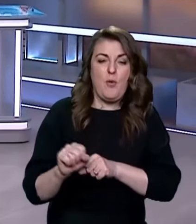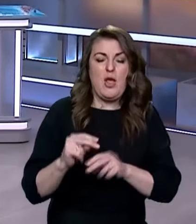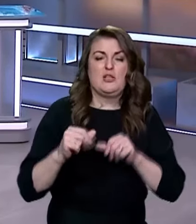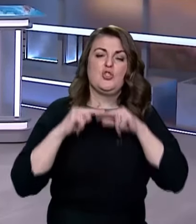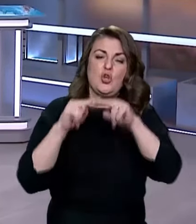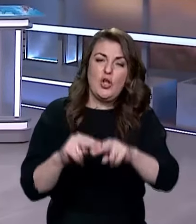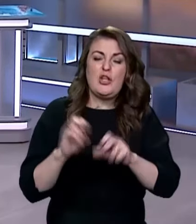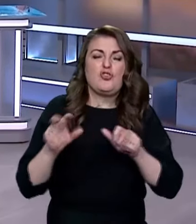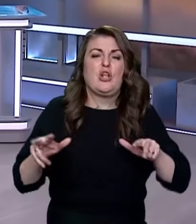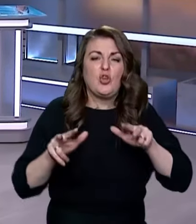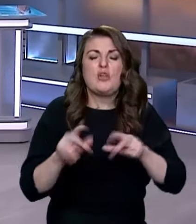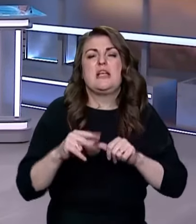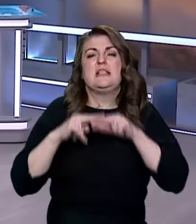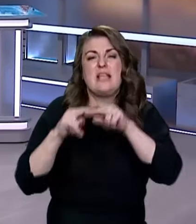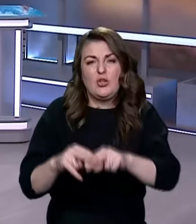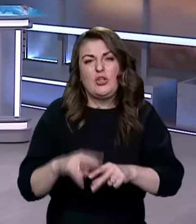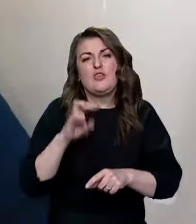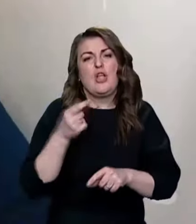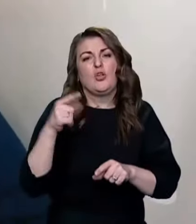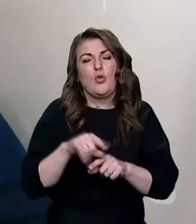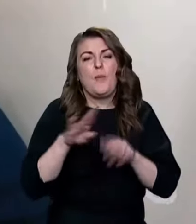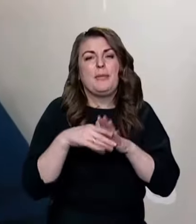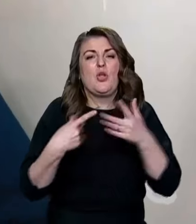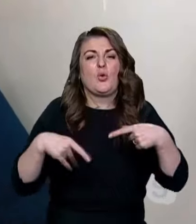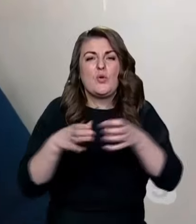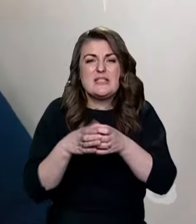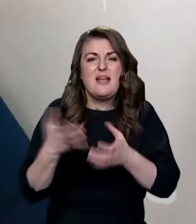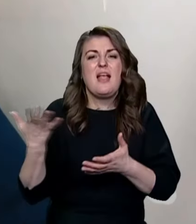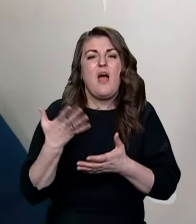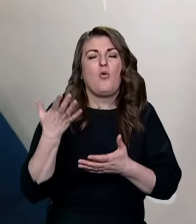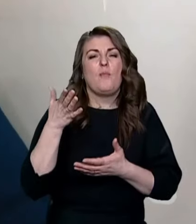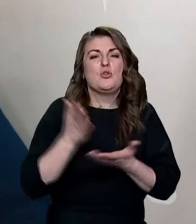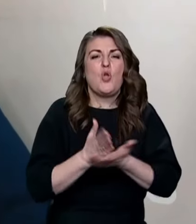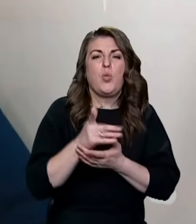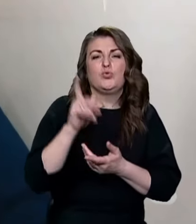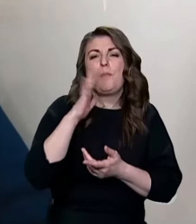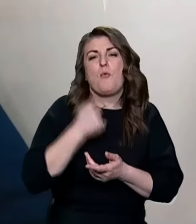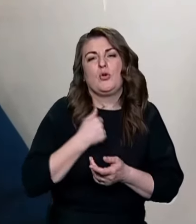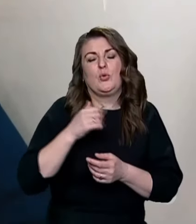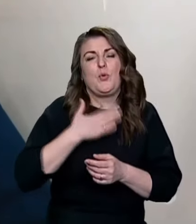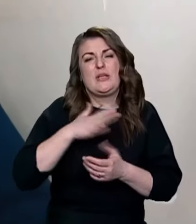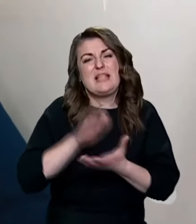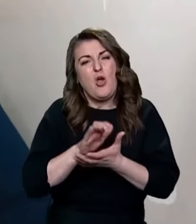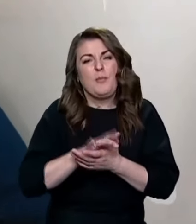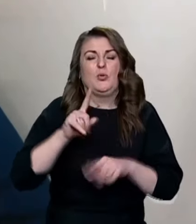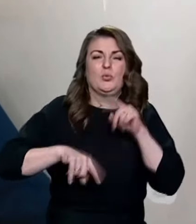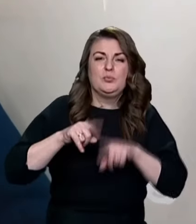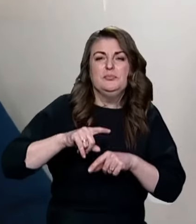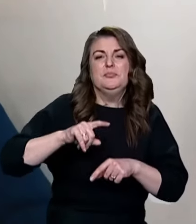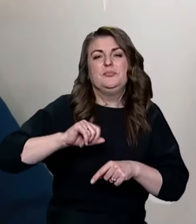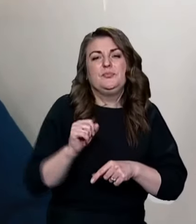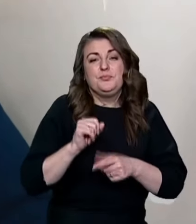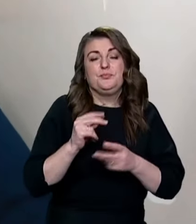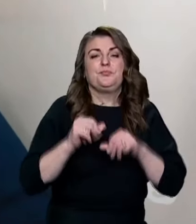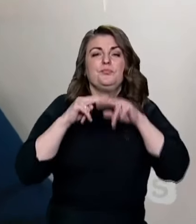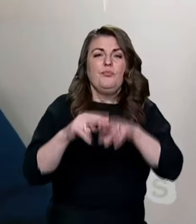Задоначу їх на дрони, задоначу їх на той підрозділ, в якому служить хтось з моїх друзів, знайомих, родичів,